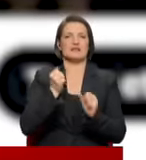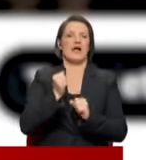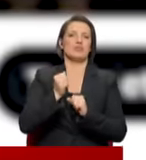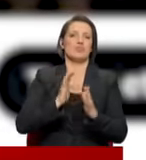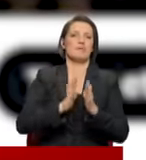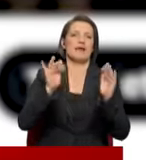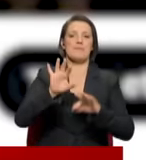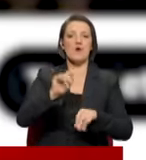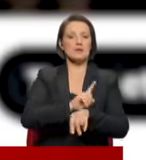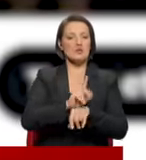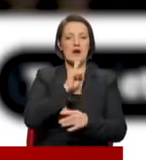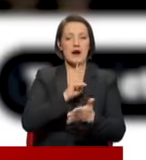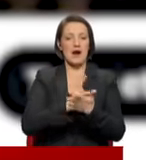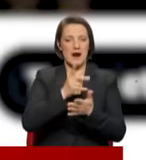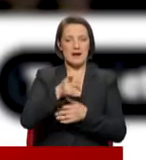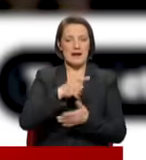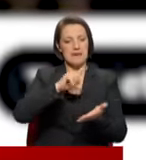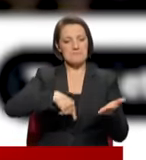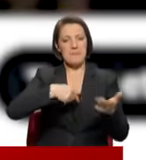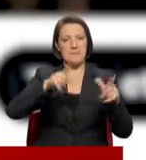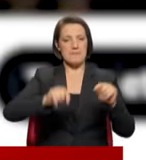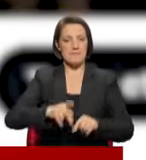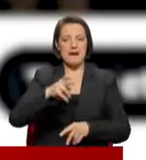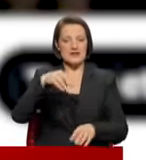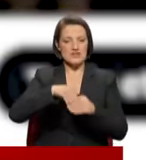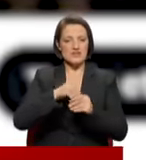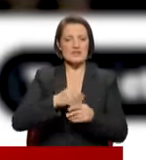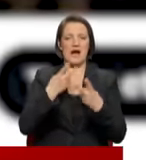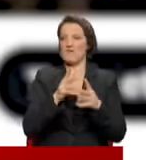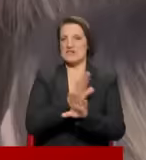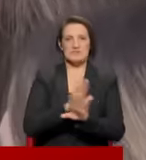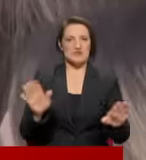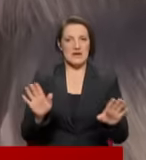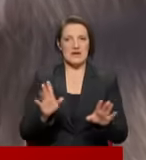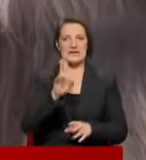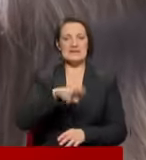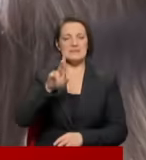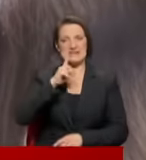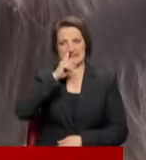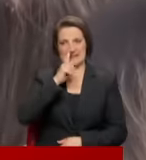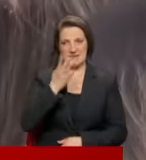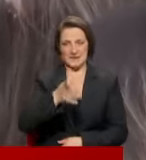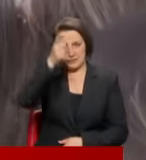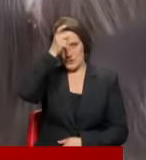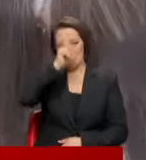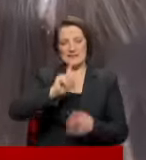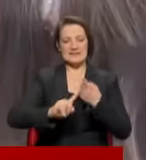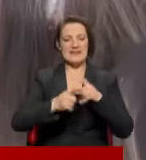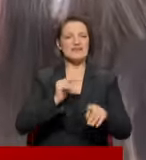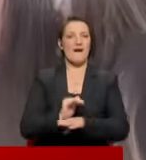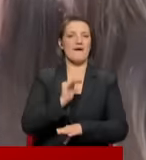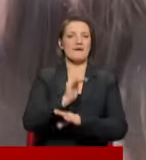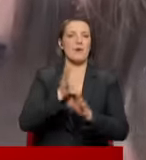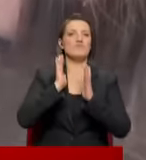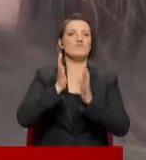ve karara imza atanlar tarih, millet ve partimiz nezdinde de affedilmeyecektir. 27 Nisan'da Türk siyasi